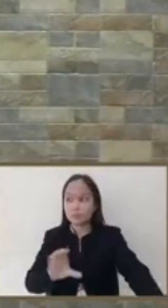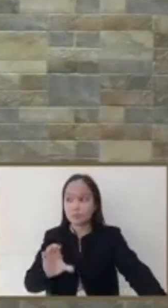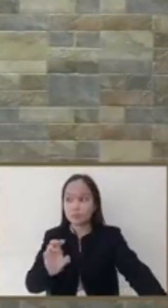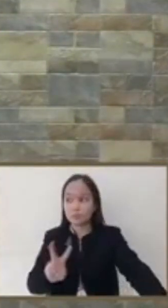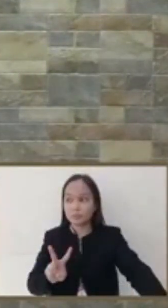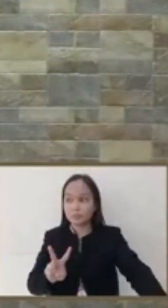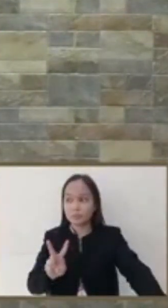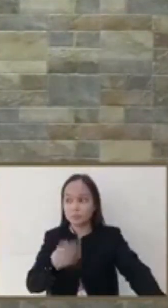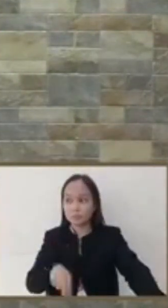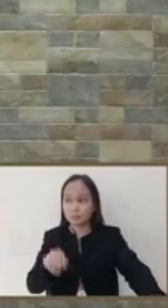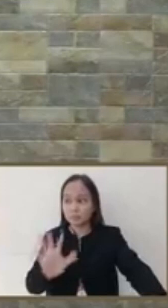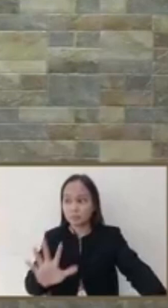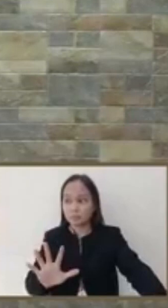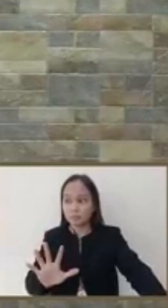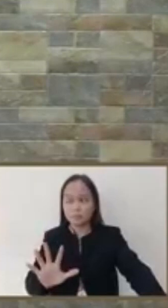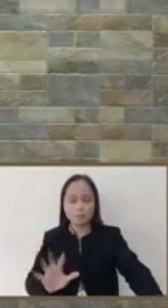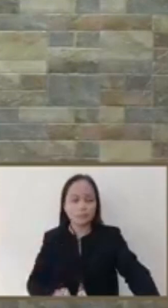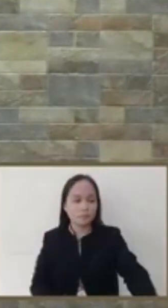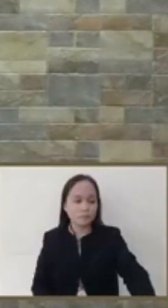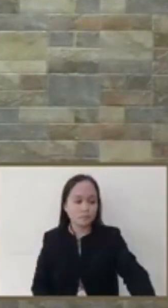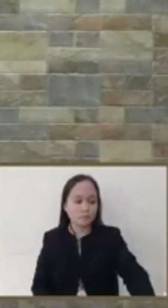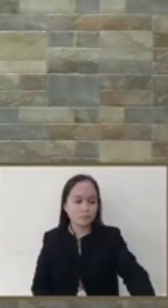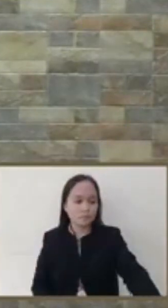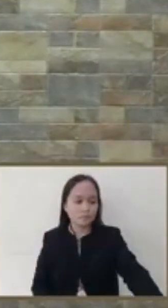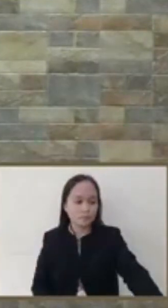5. Alright?